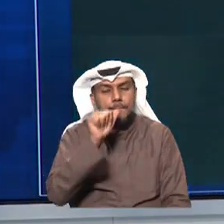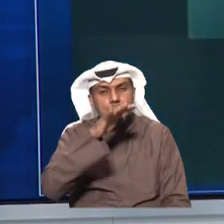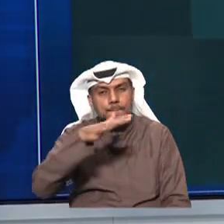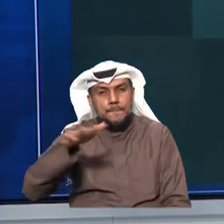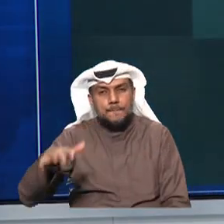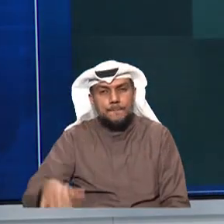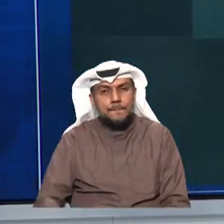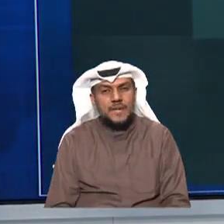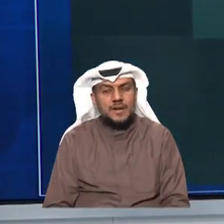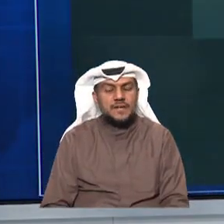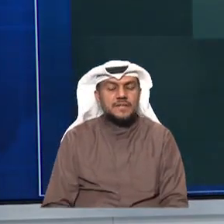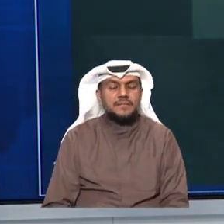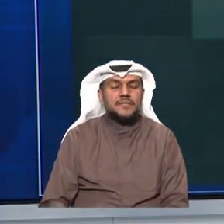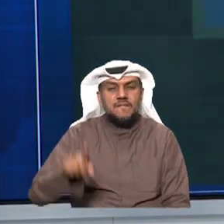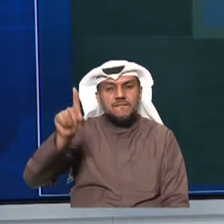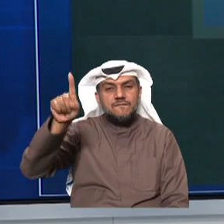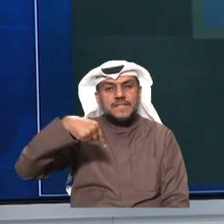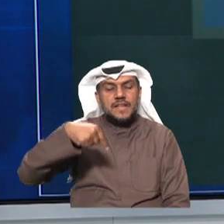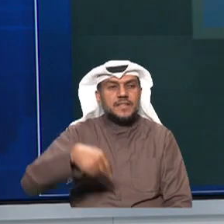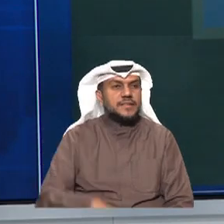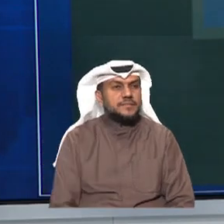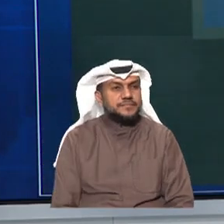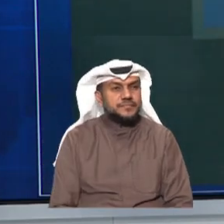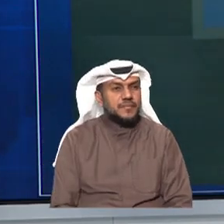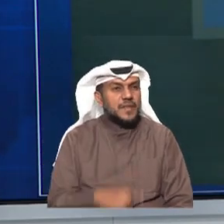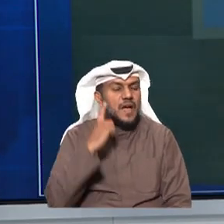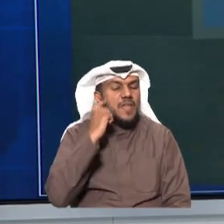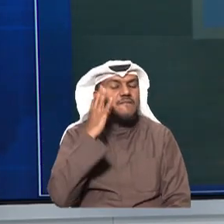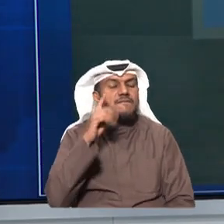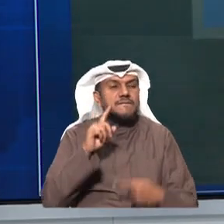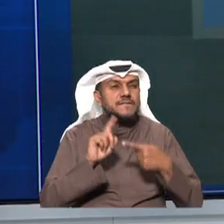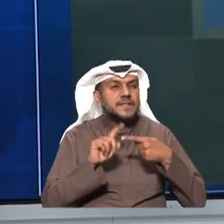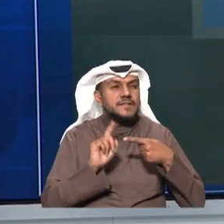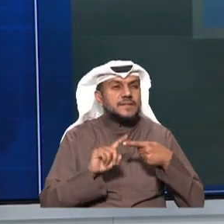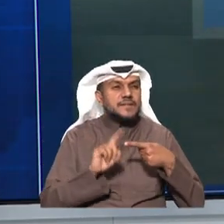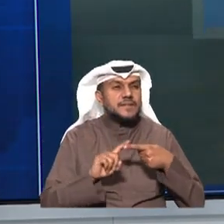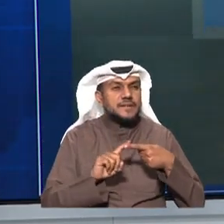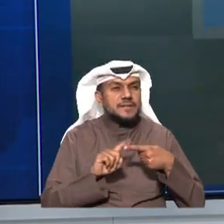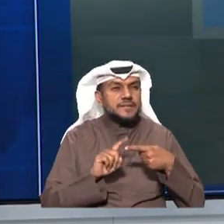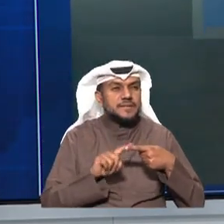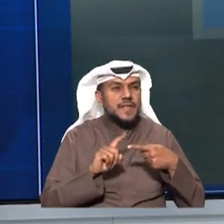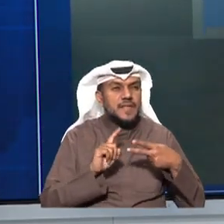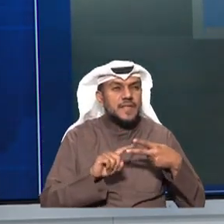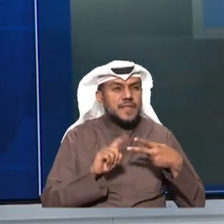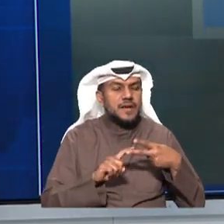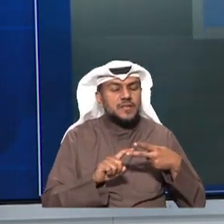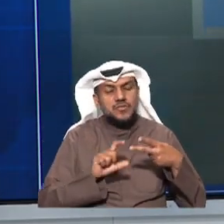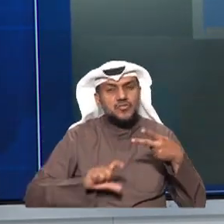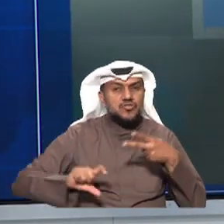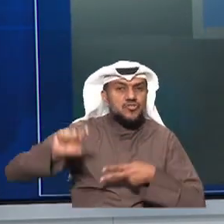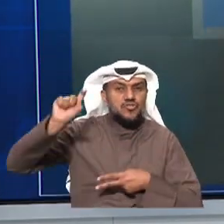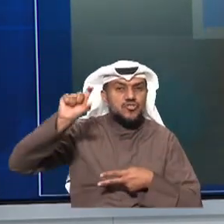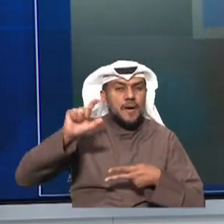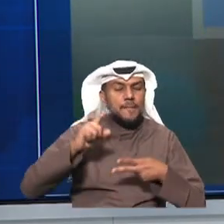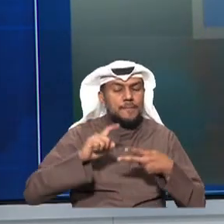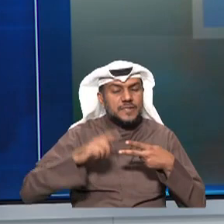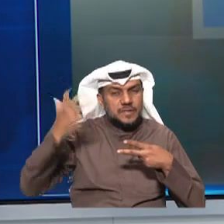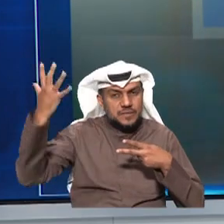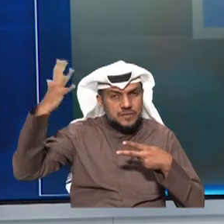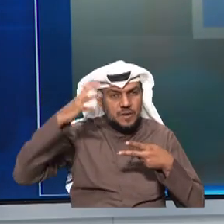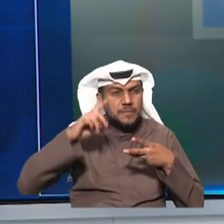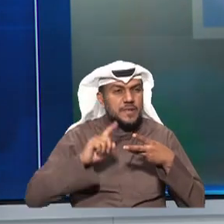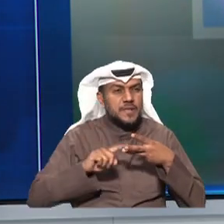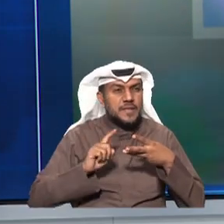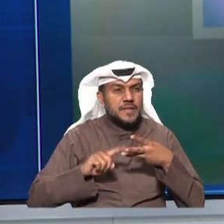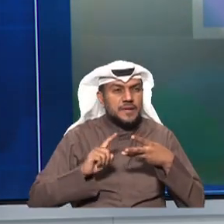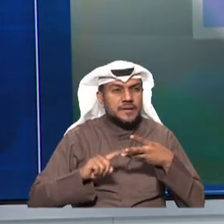في فترات الفساد. أذان الفجر حسب التوقيت المحلي لمدينة الكويت الساعة 5:02، موعد شروق